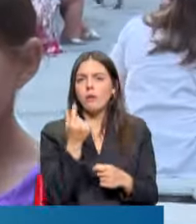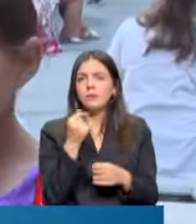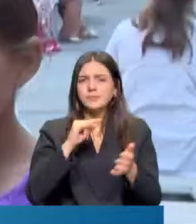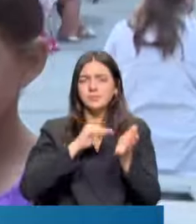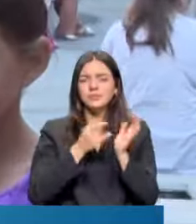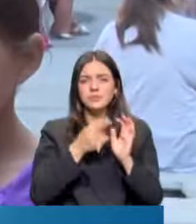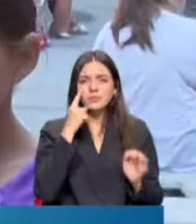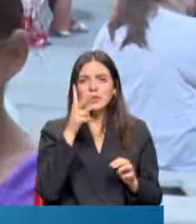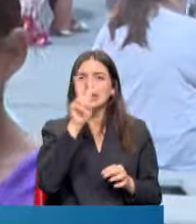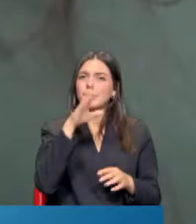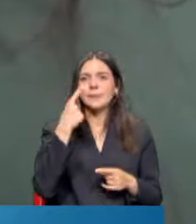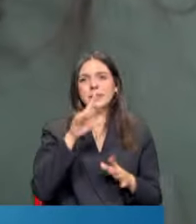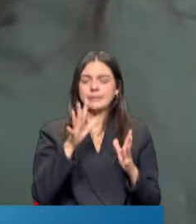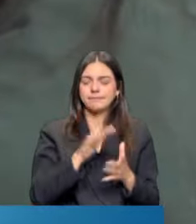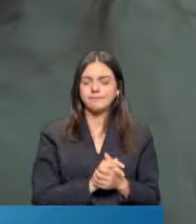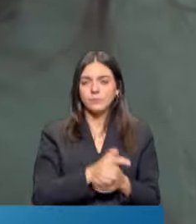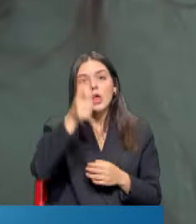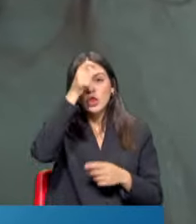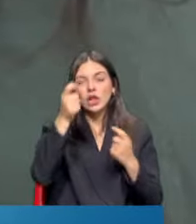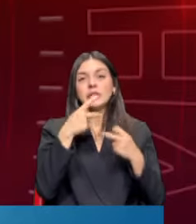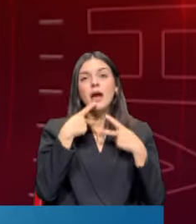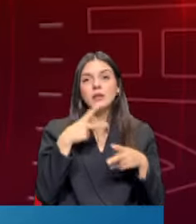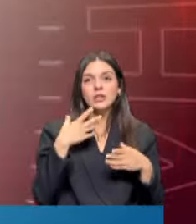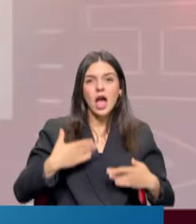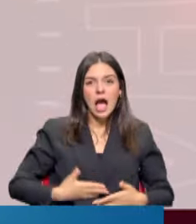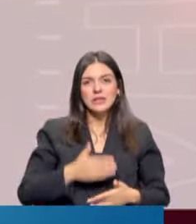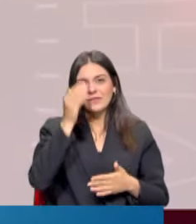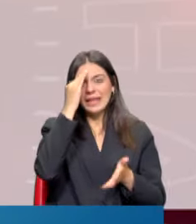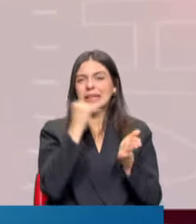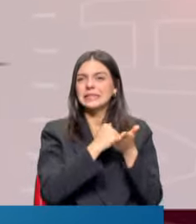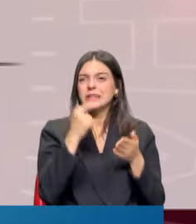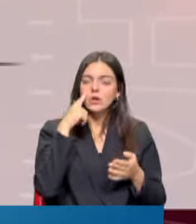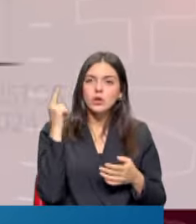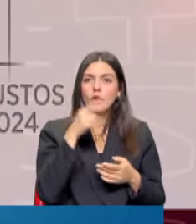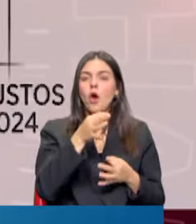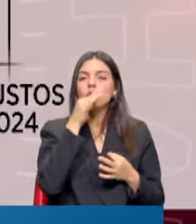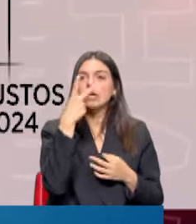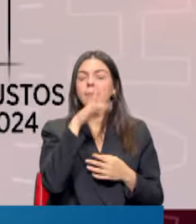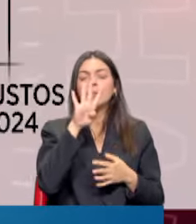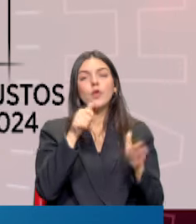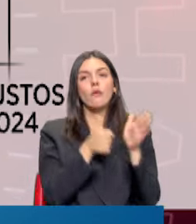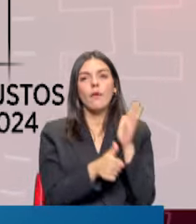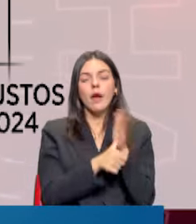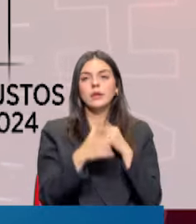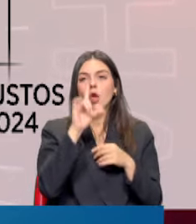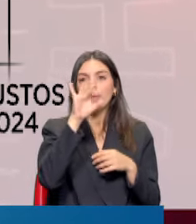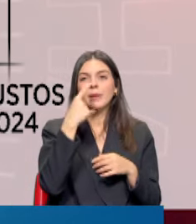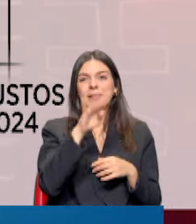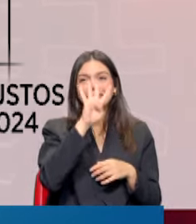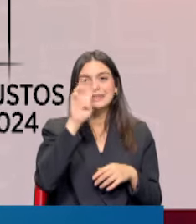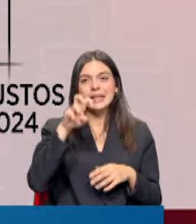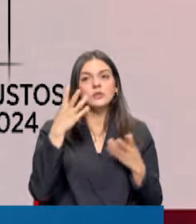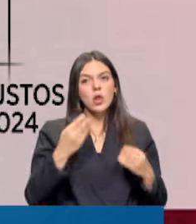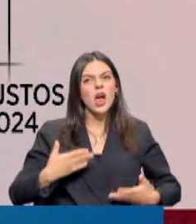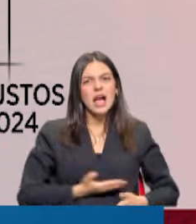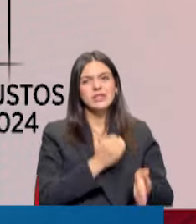bir şekilde 20'yi buluyor. Türk İş'in açıkladığı açlık yoksulluk sınırı verilerine göre Ocak 2024'te 15.048 lira olan açlık